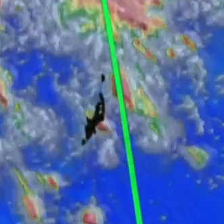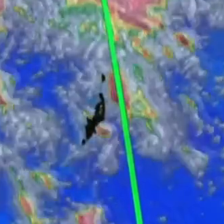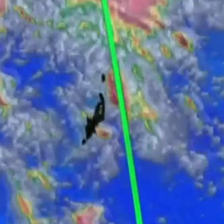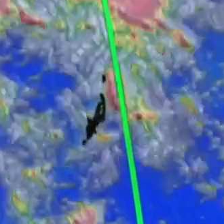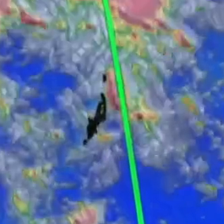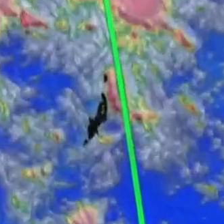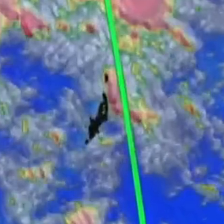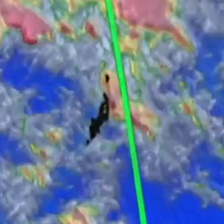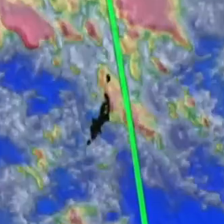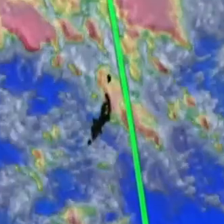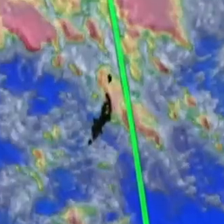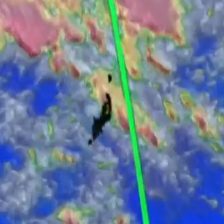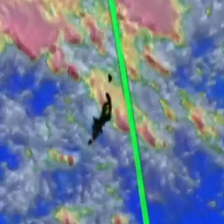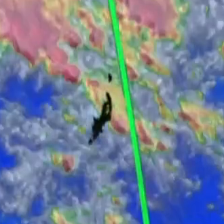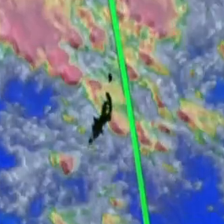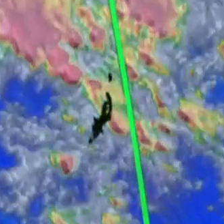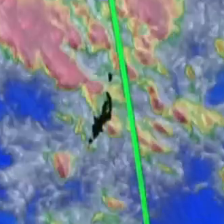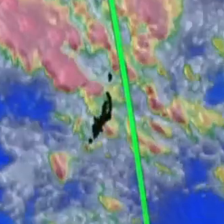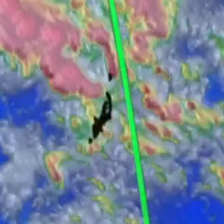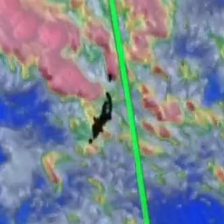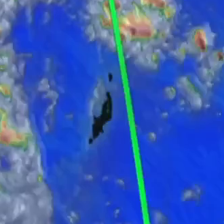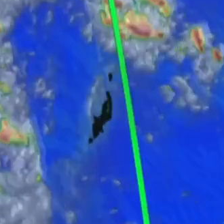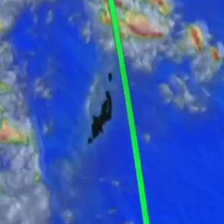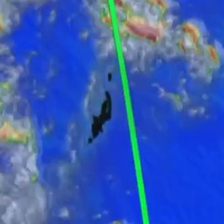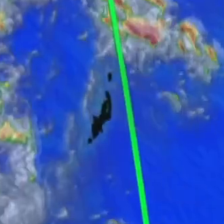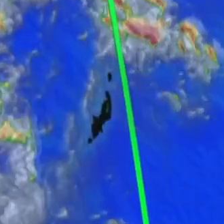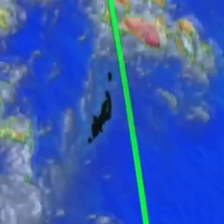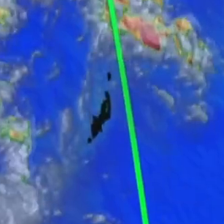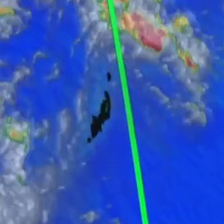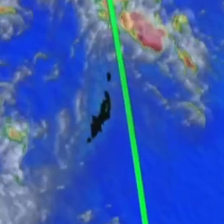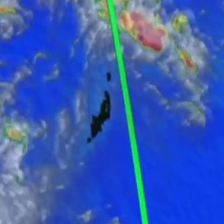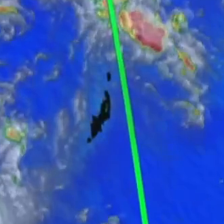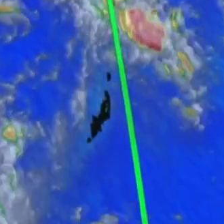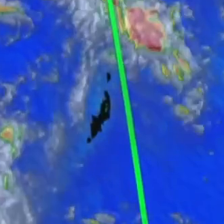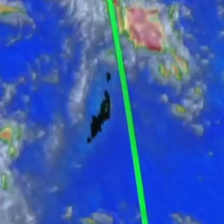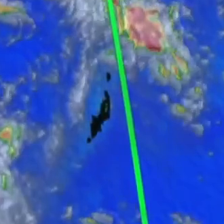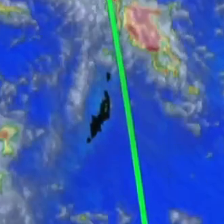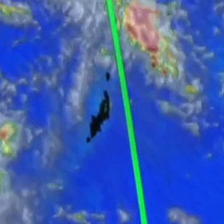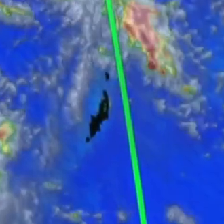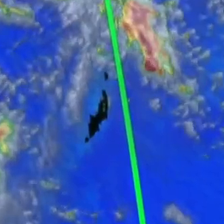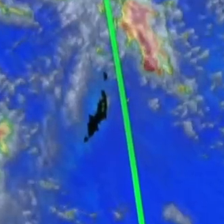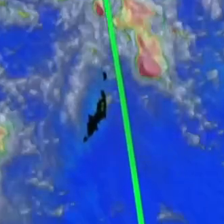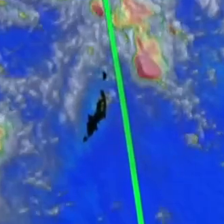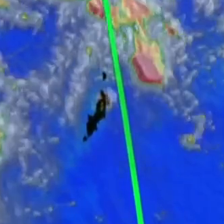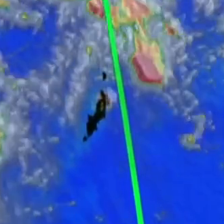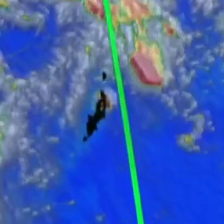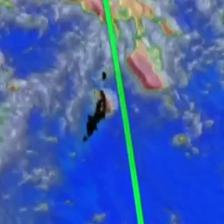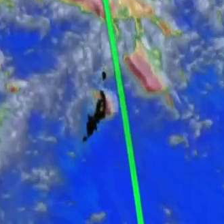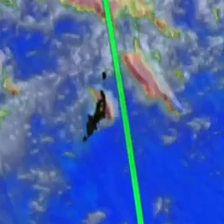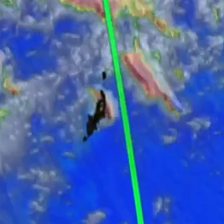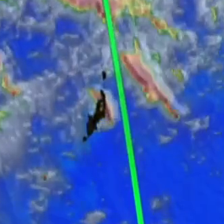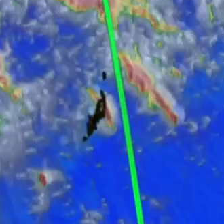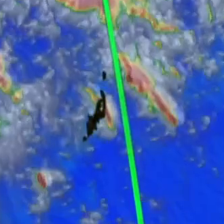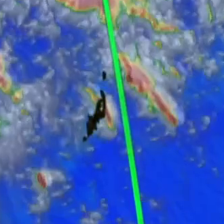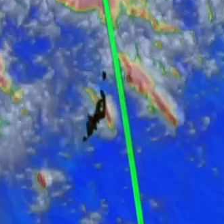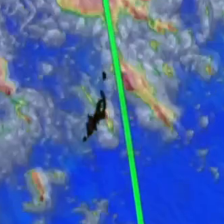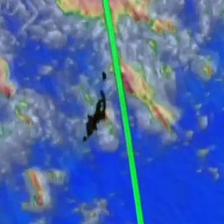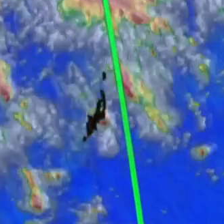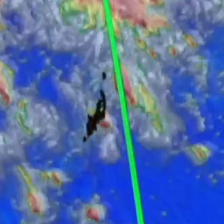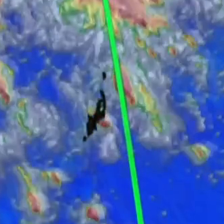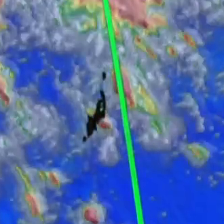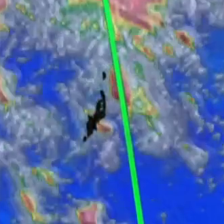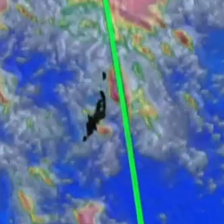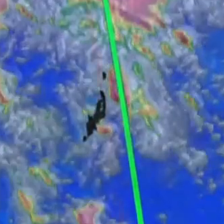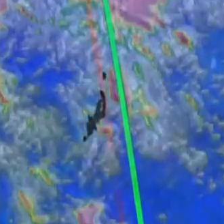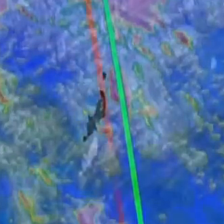may tsansang maging bagyo na ang LPA sa susunod na 48 oras o mas maaga pa at Betty ang itatawag